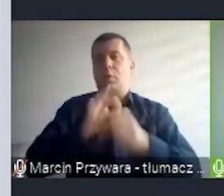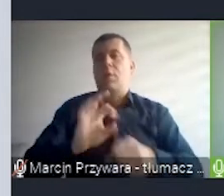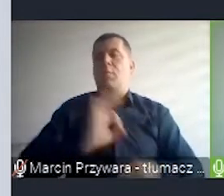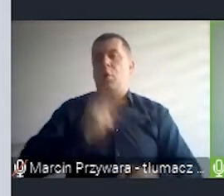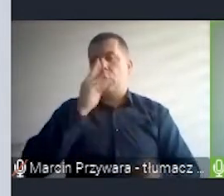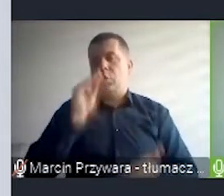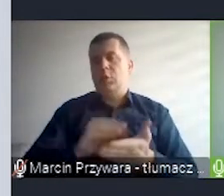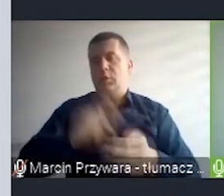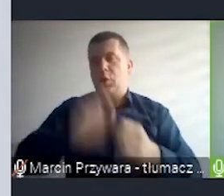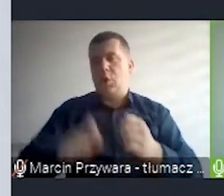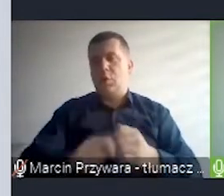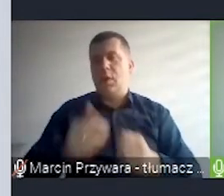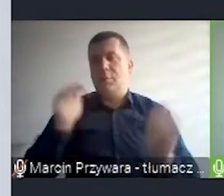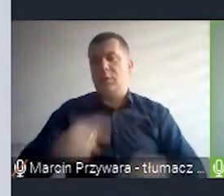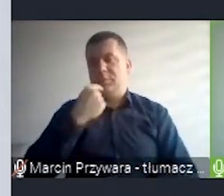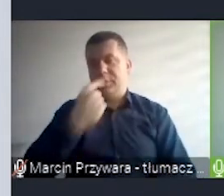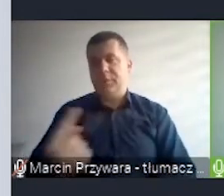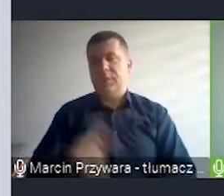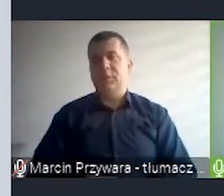doświadczeń kontrolera mogę powiedzieć tak,